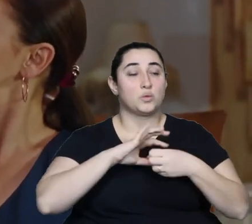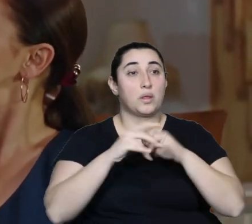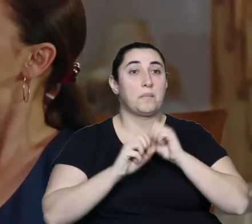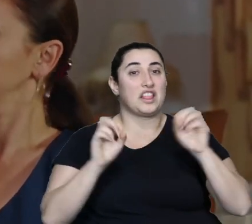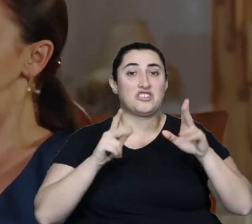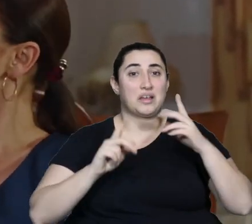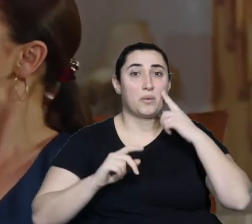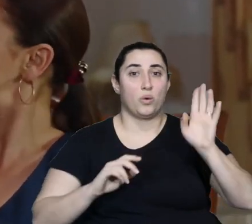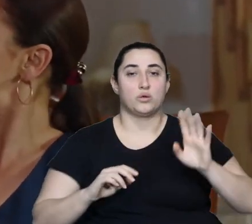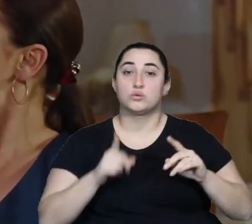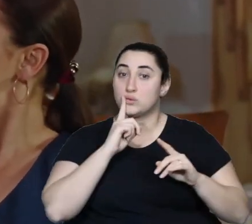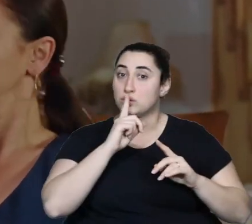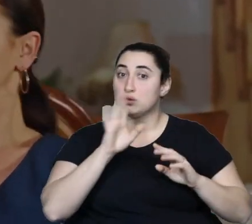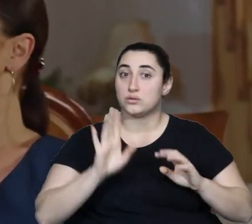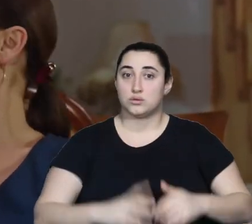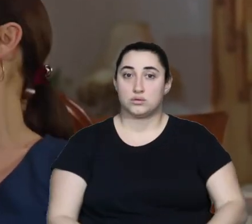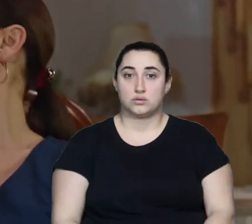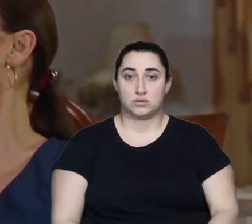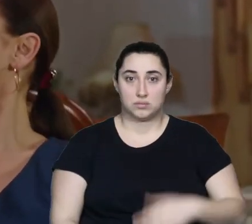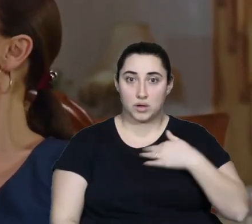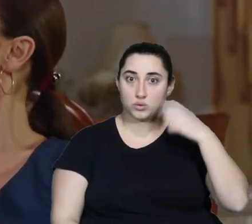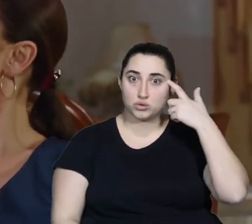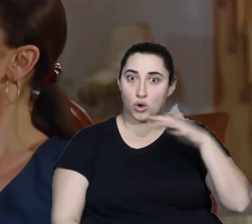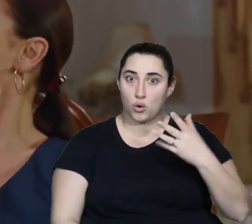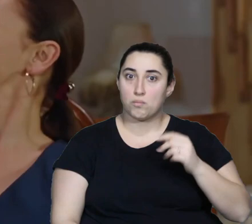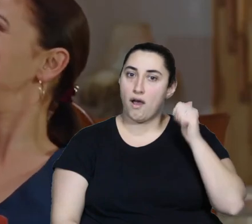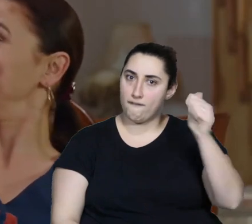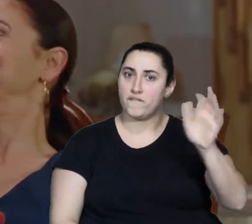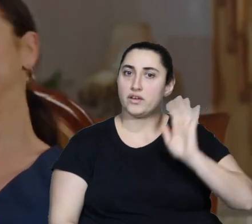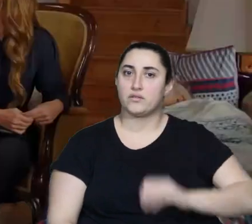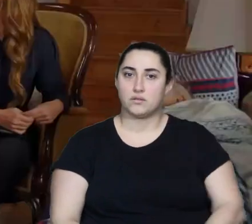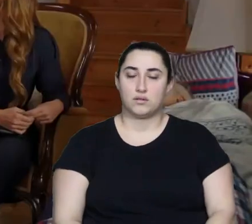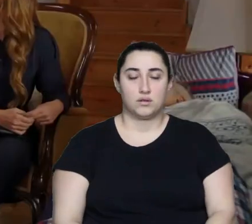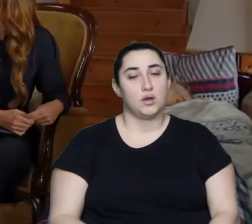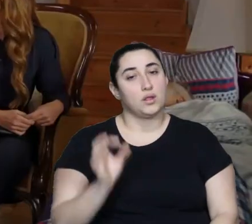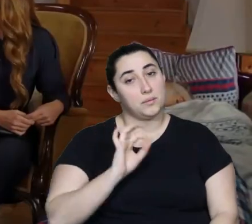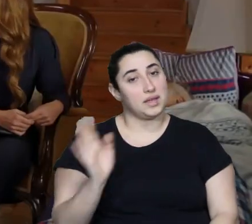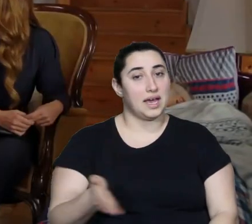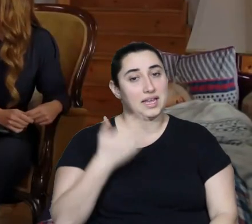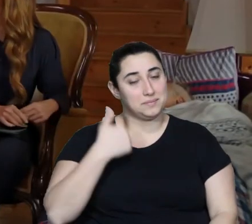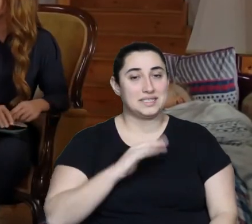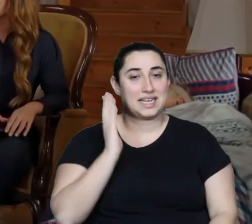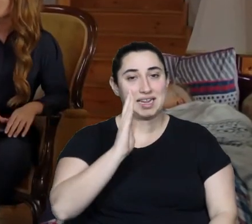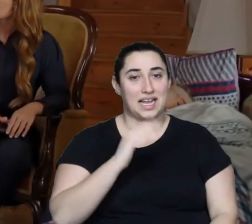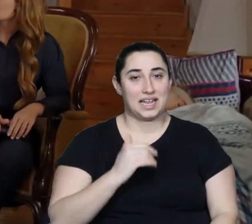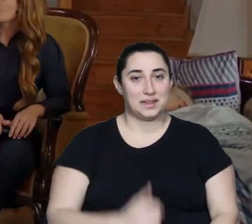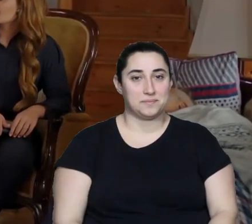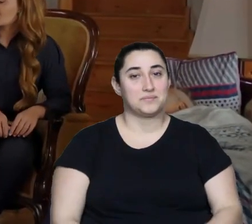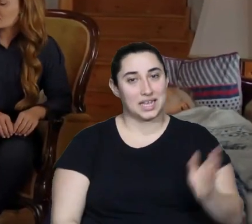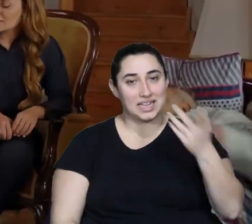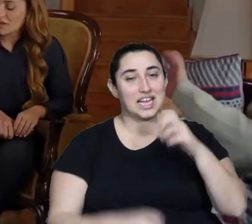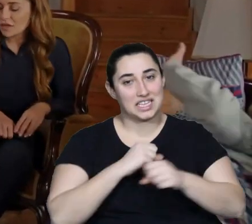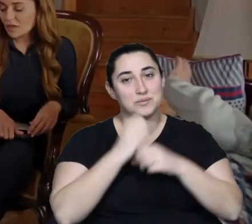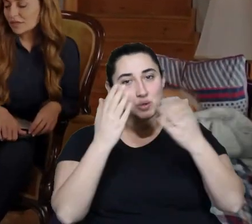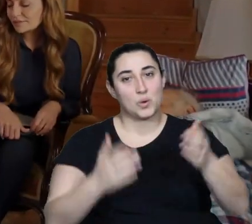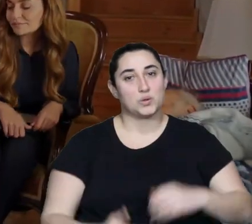alametleri dolanıyor. Sus kız sus. Vallahi. Ben de şok oldum. Aferin ama Nalan'a. Tabii. Hadi. Biz de kalkalım. Hadi